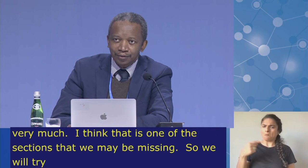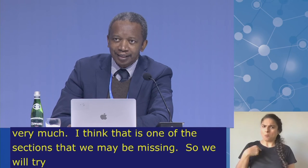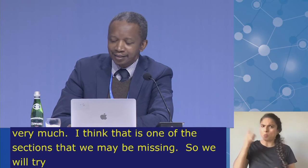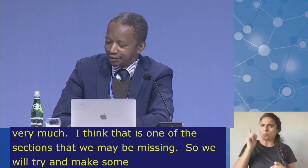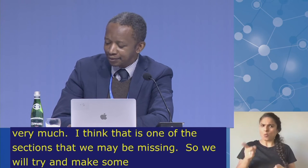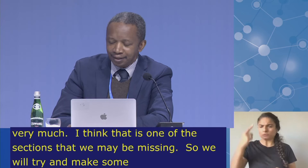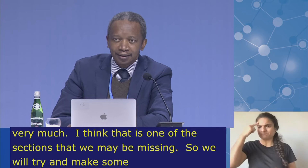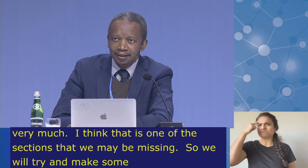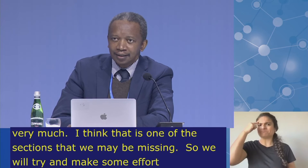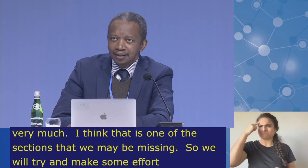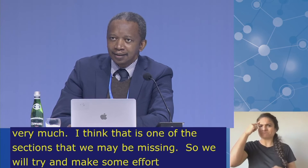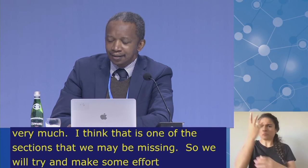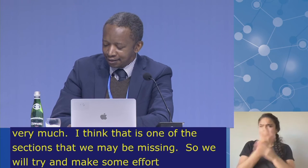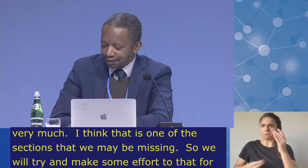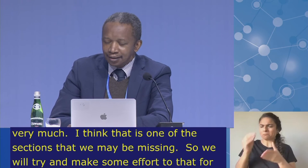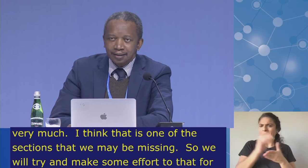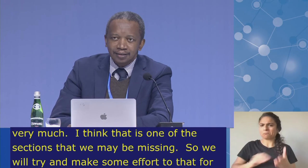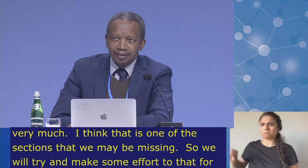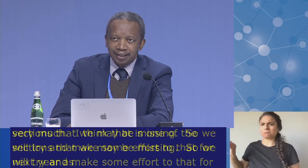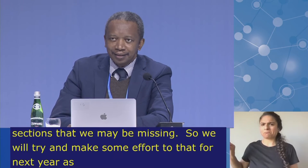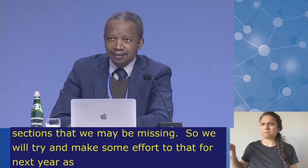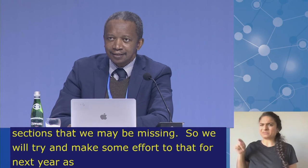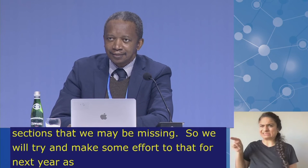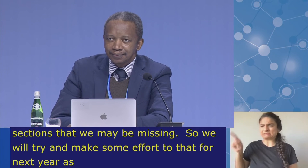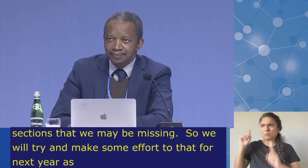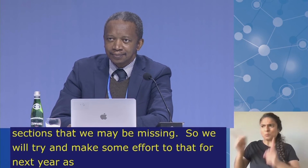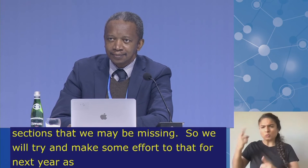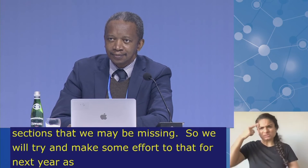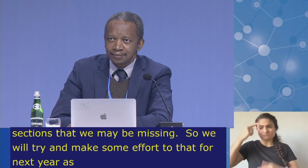действительно нам не хватает такой